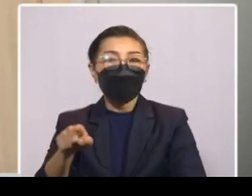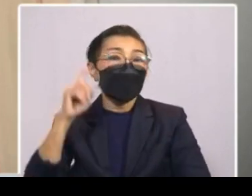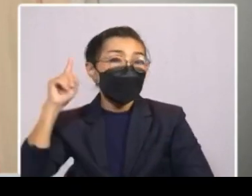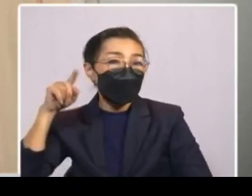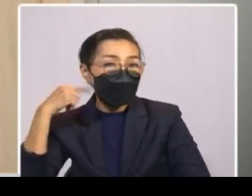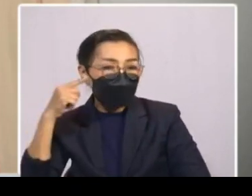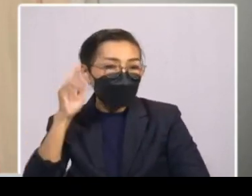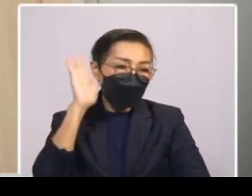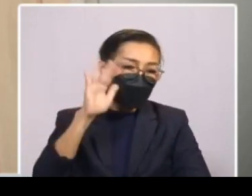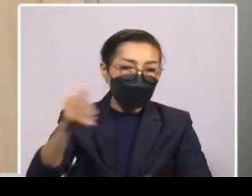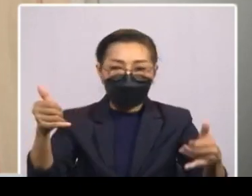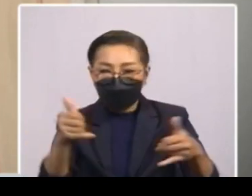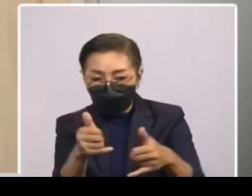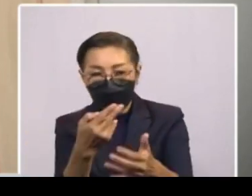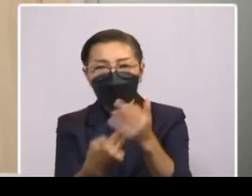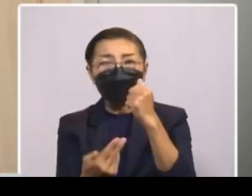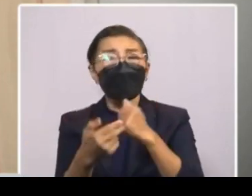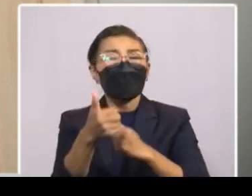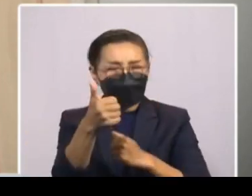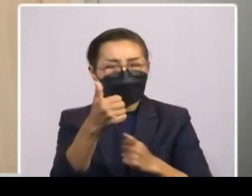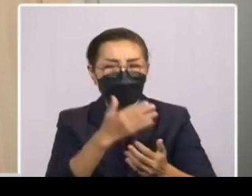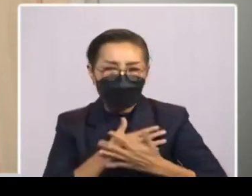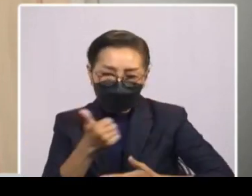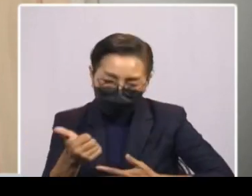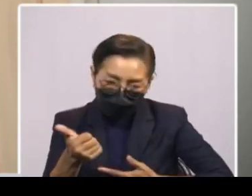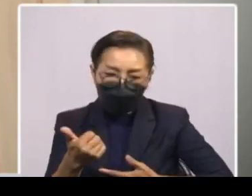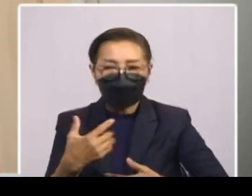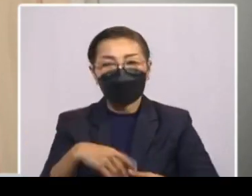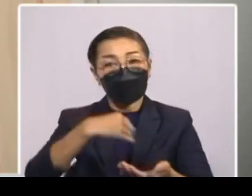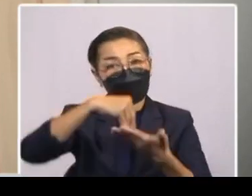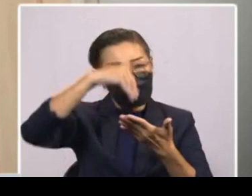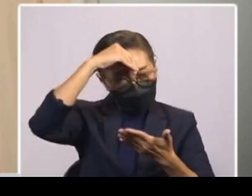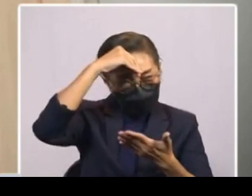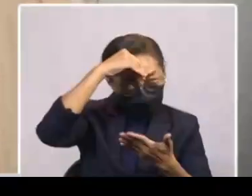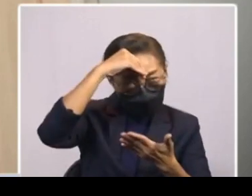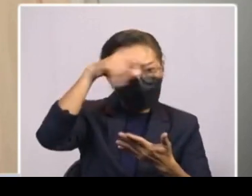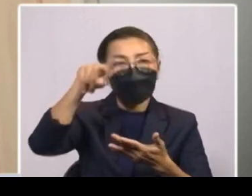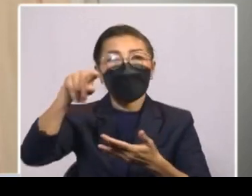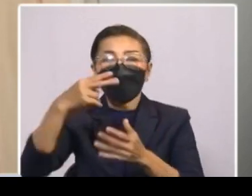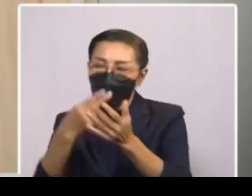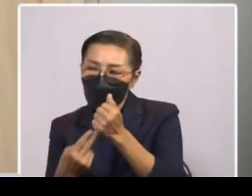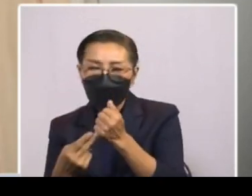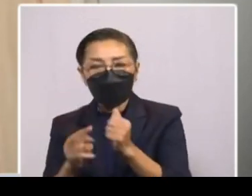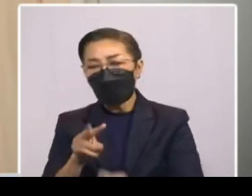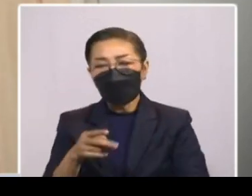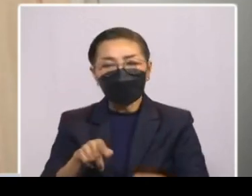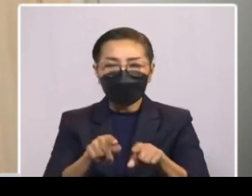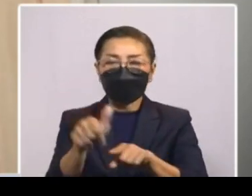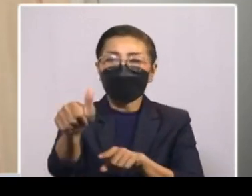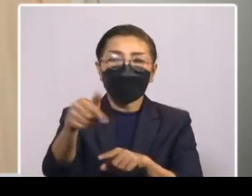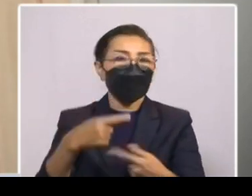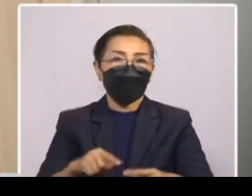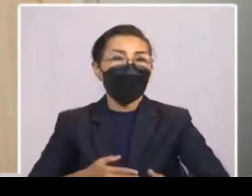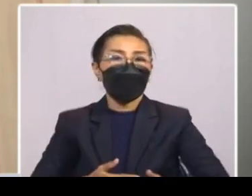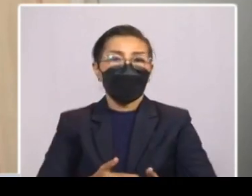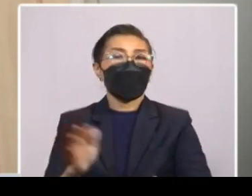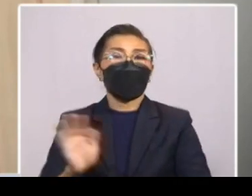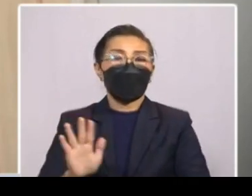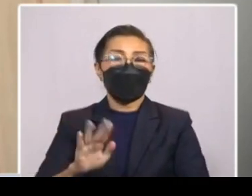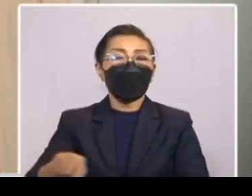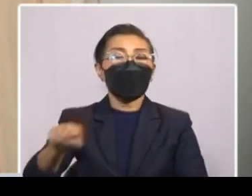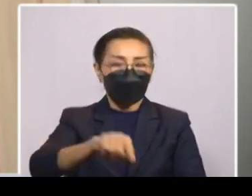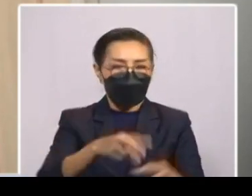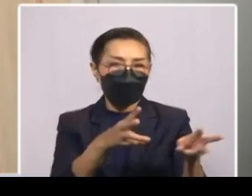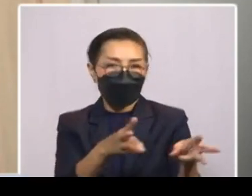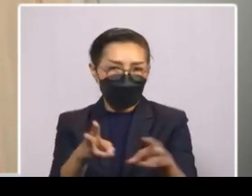ามคือก็คือรักกันได้แต่ว่าก็ประคับประคองเรียนหนังสือไปก่อนอะไรเงี้ยค่ะก็คือยังไม่ท้องอะค่ะให้เขามีวิ